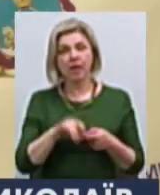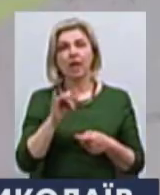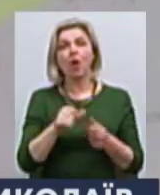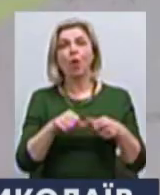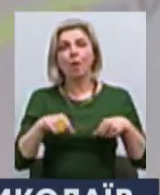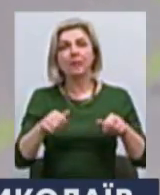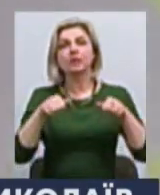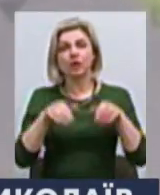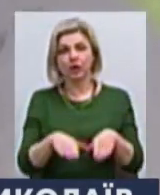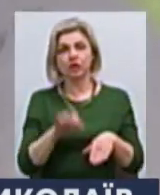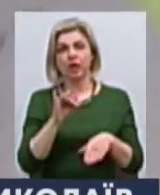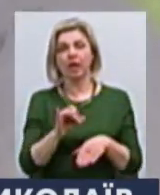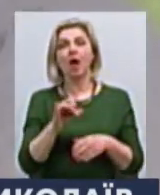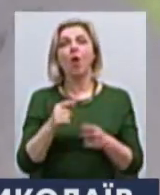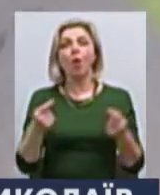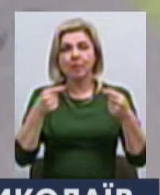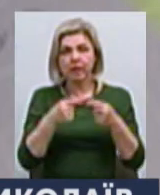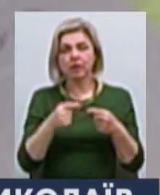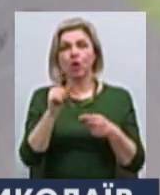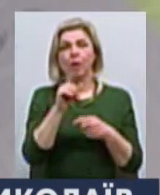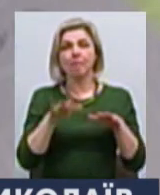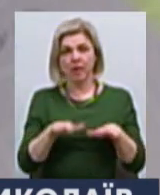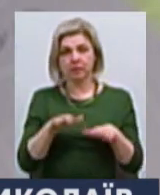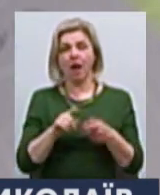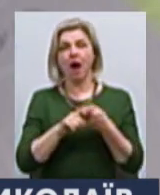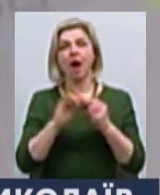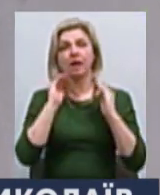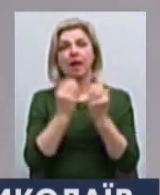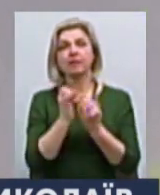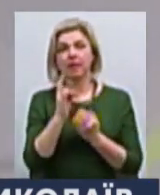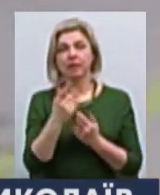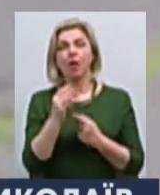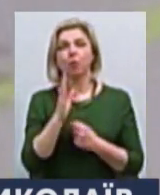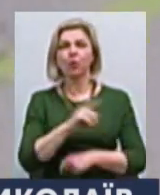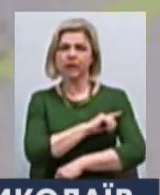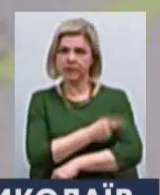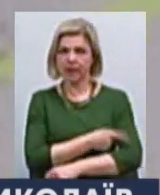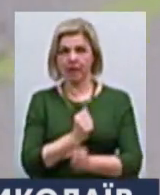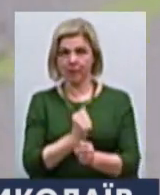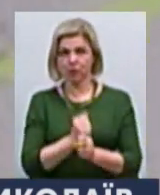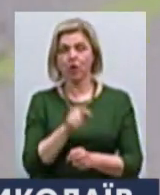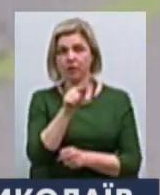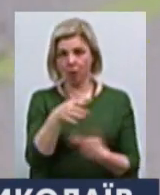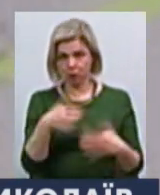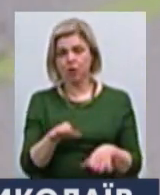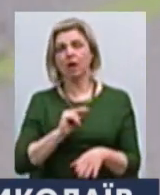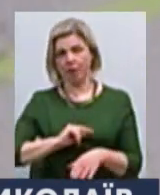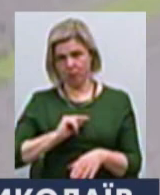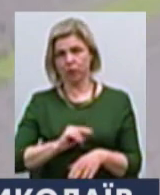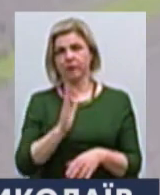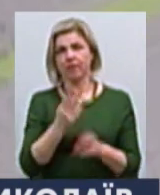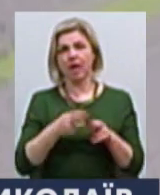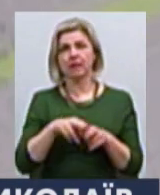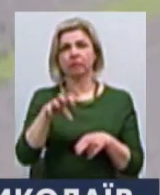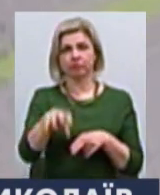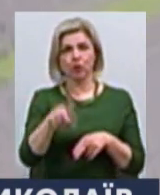нами позначена зона карантину. ДКП захисту тварин буде посилено працювати. Воно вже працює в цій зоні, проводить відлов